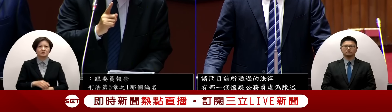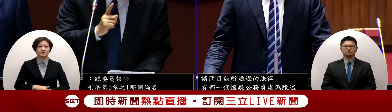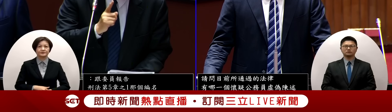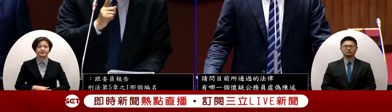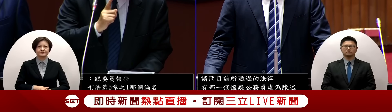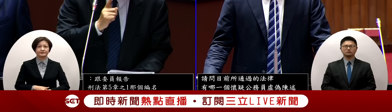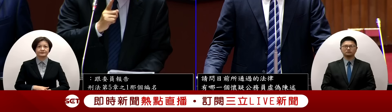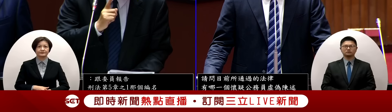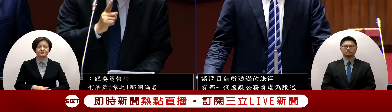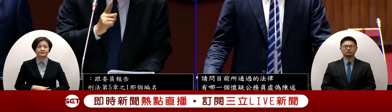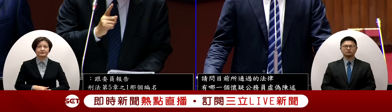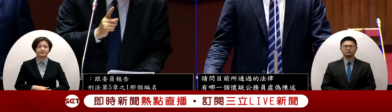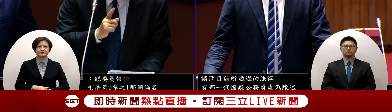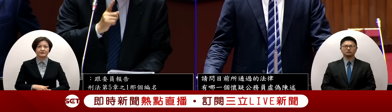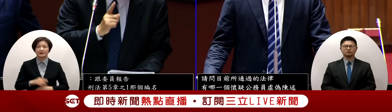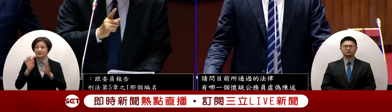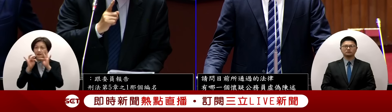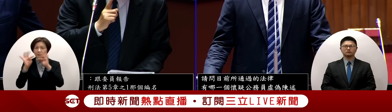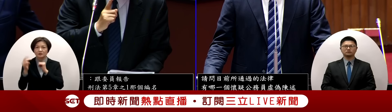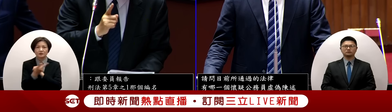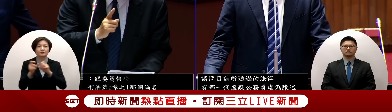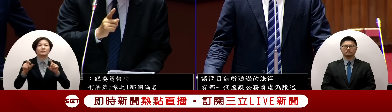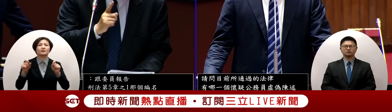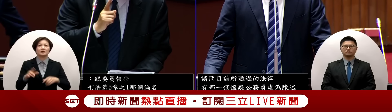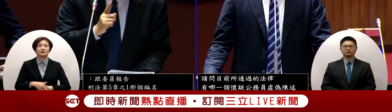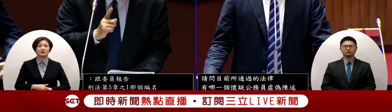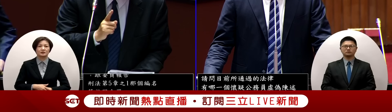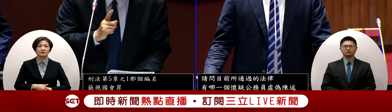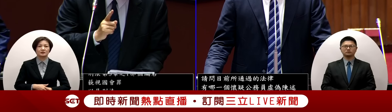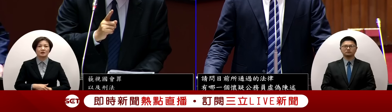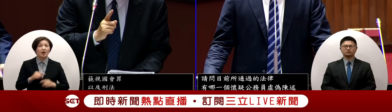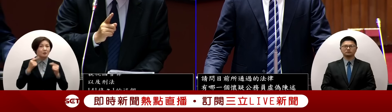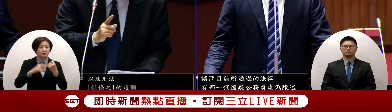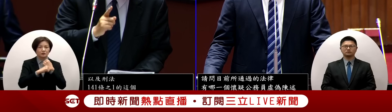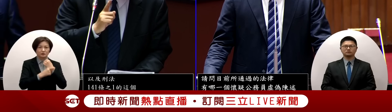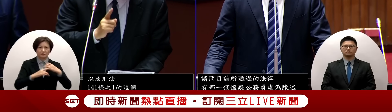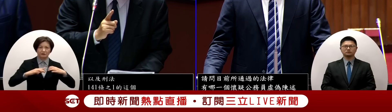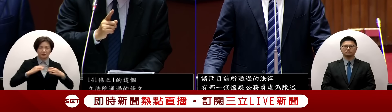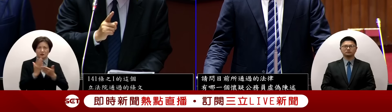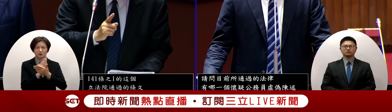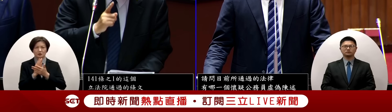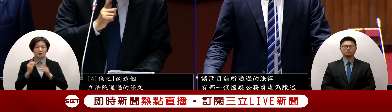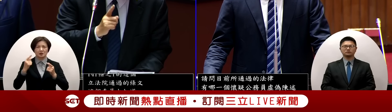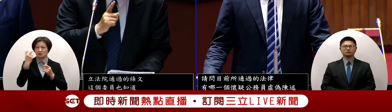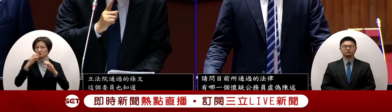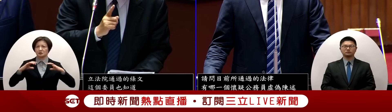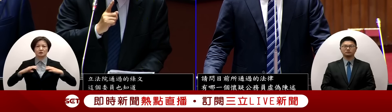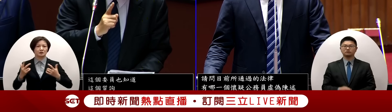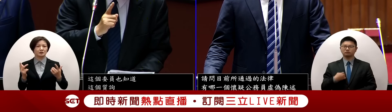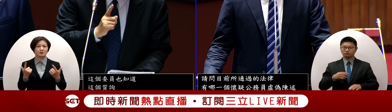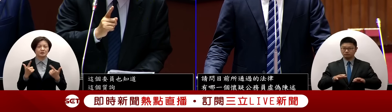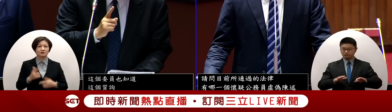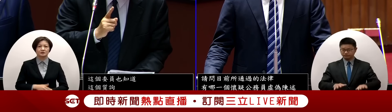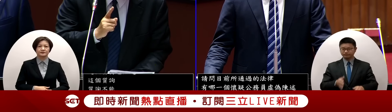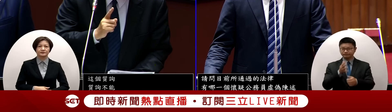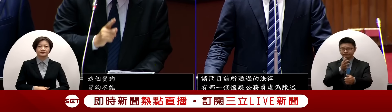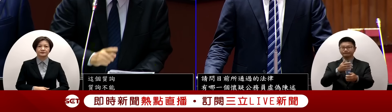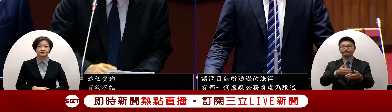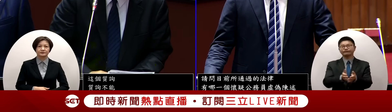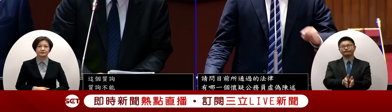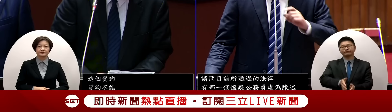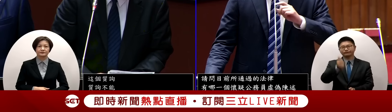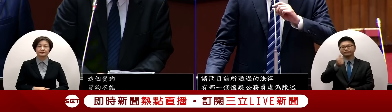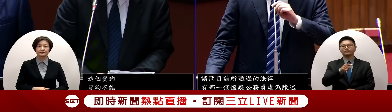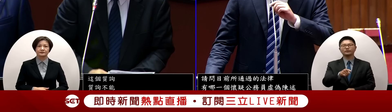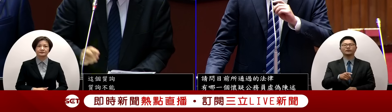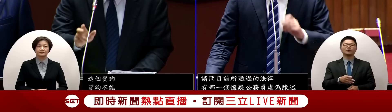质询不，这个跟调查不一样，质询也不是检官办案，也不是法官办案，所以呢， 来，我先请教一下部长啦，不要移